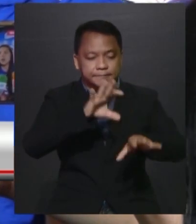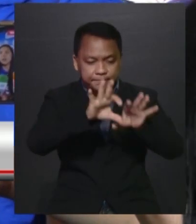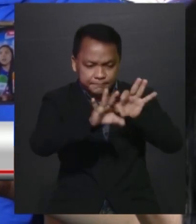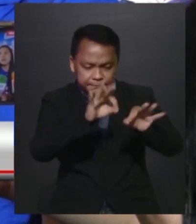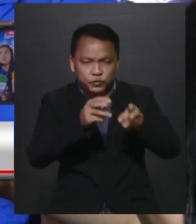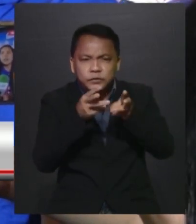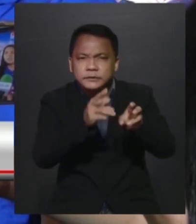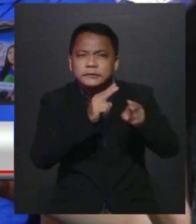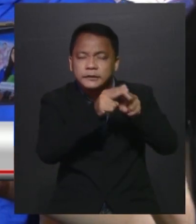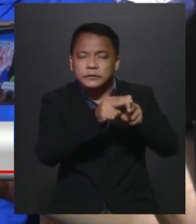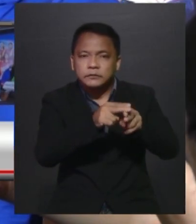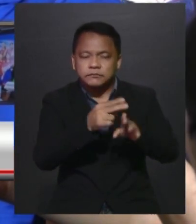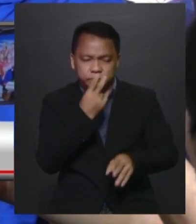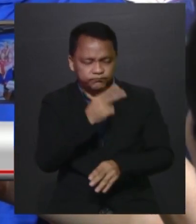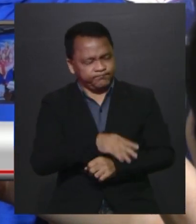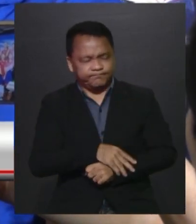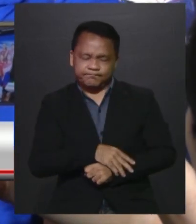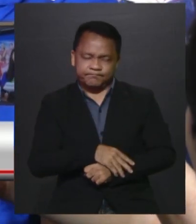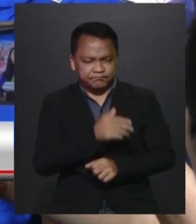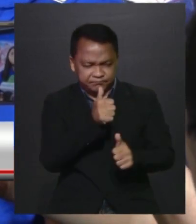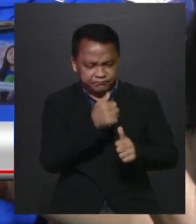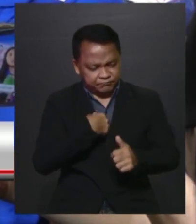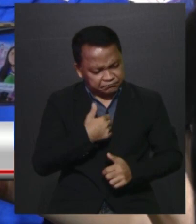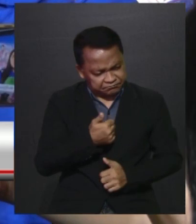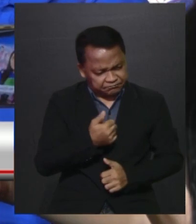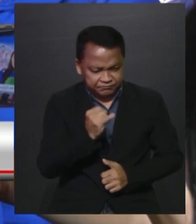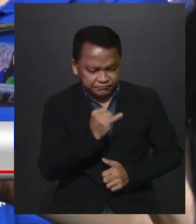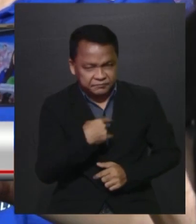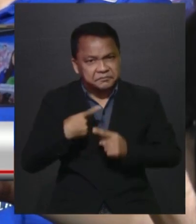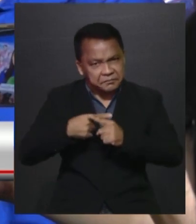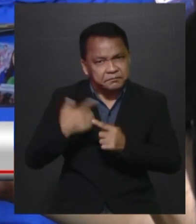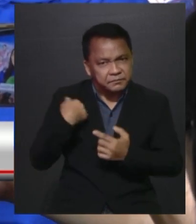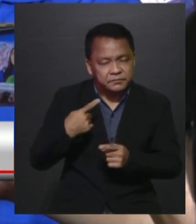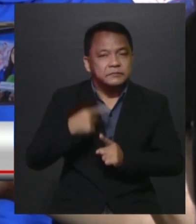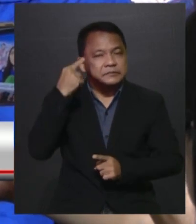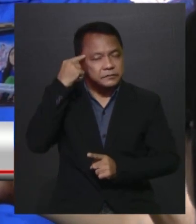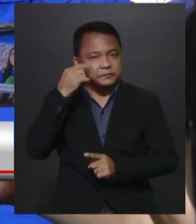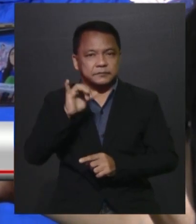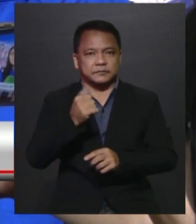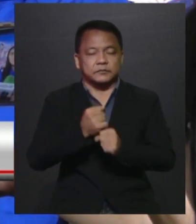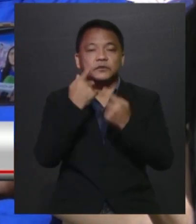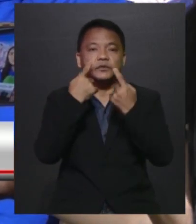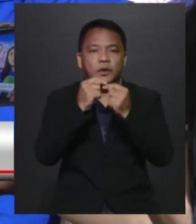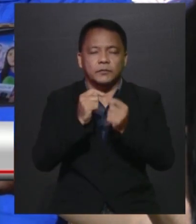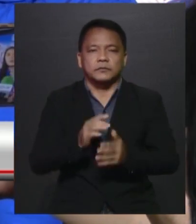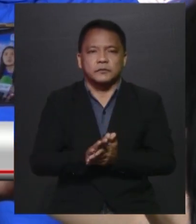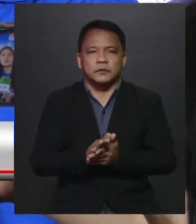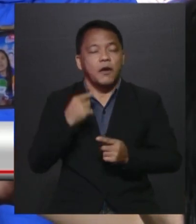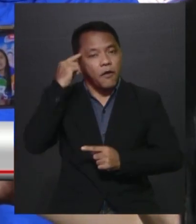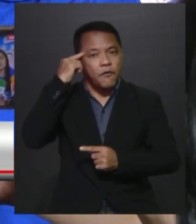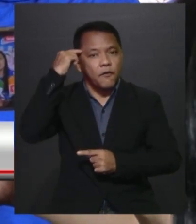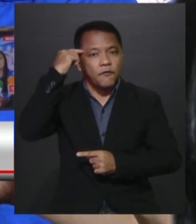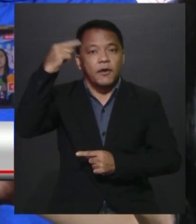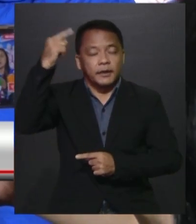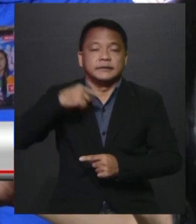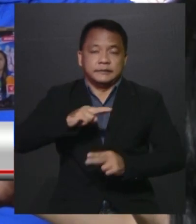งแม้ว่าอาจจะดูว่าเอ้ยดีกับเราหรือเปล่าจะเจ็บอีกไหมเราคิดว่าอันนี้เราขอตอบสนองความฝันของตัวเ